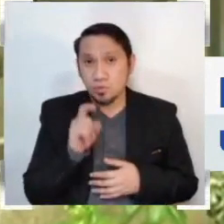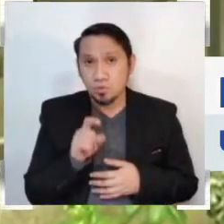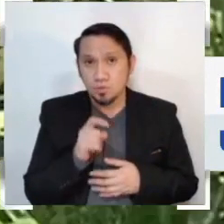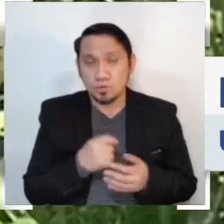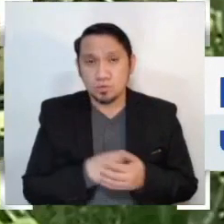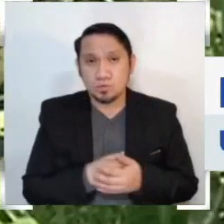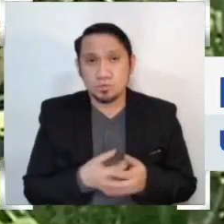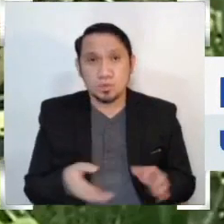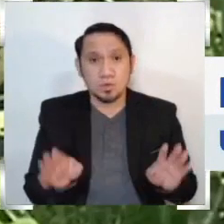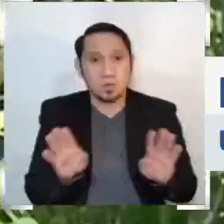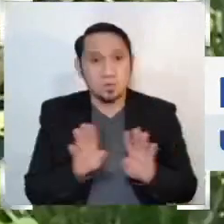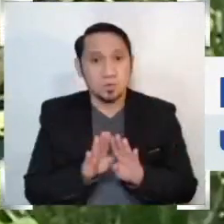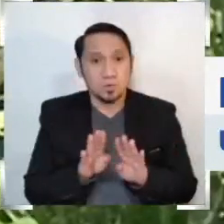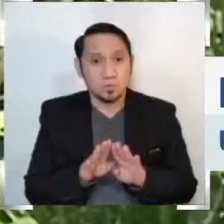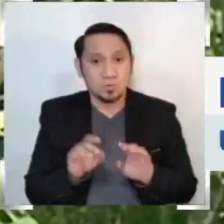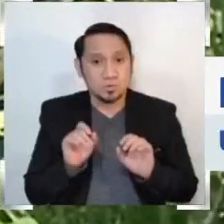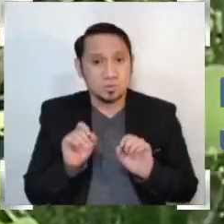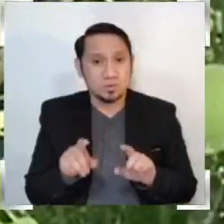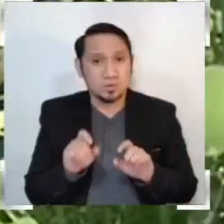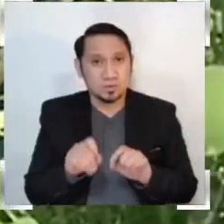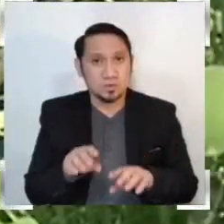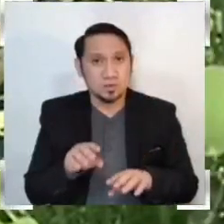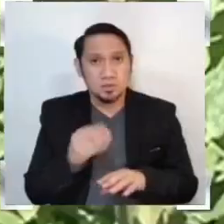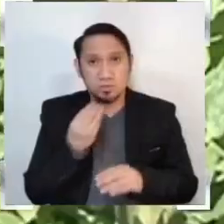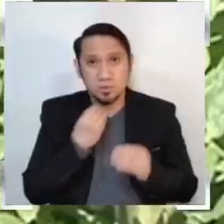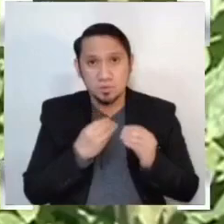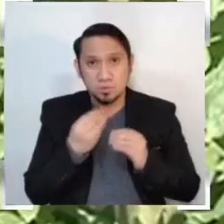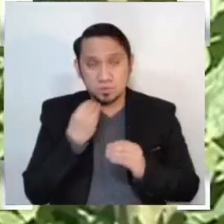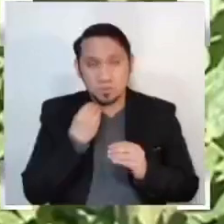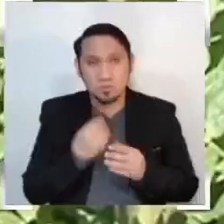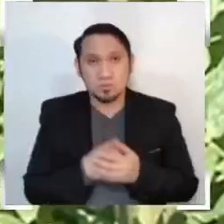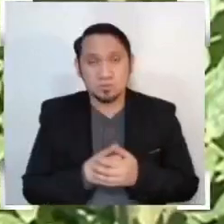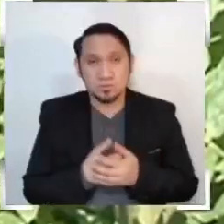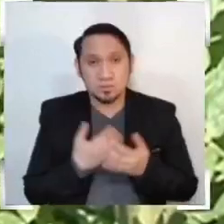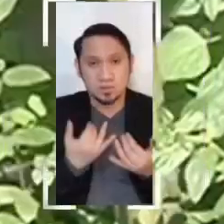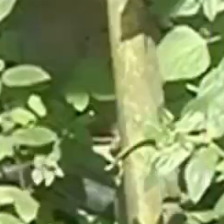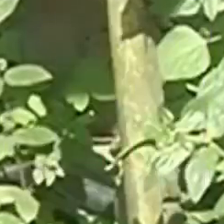pagpapahinto ng pagbebenta ng street food doon habang gumugulong ang investigasyon.